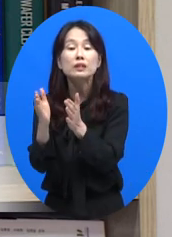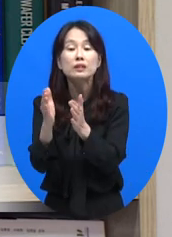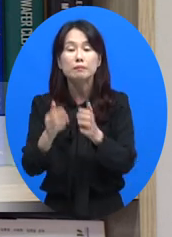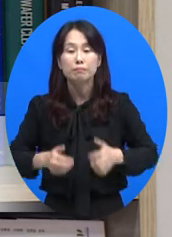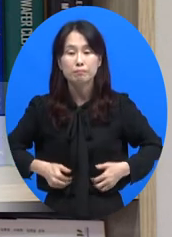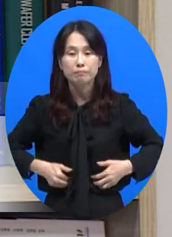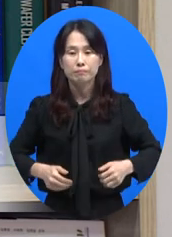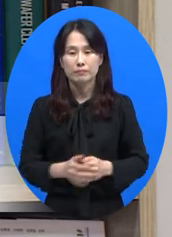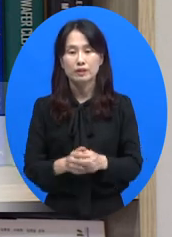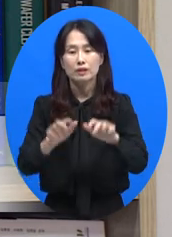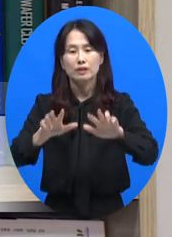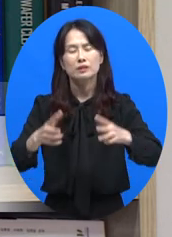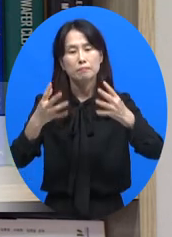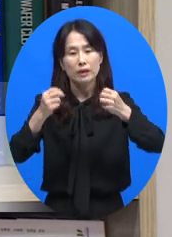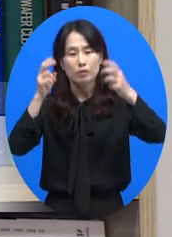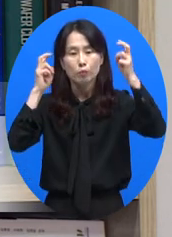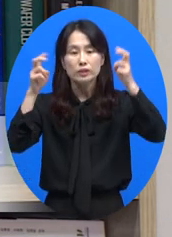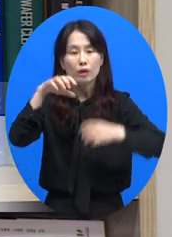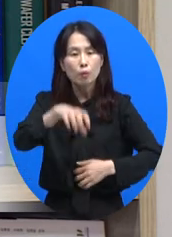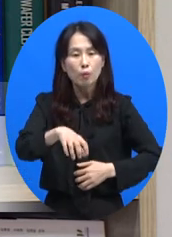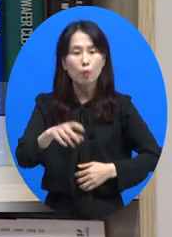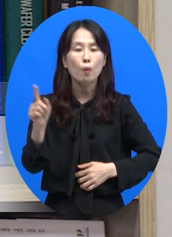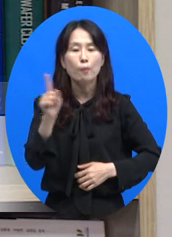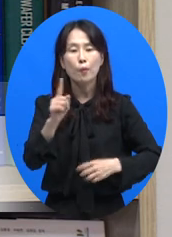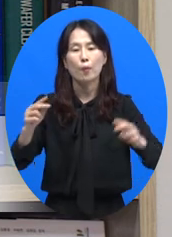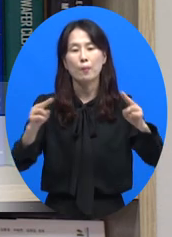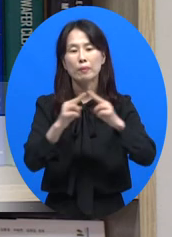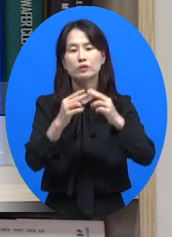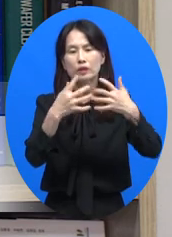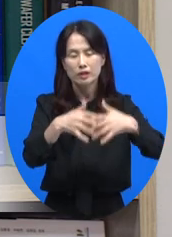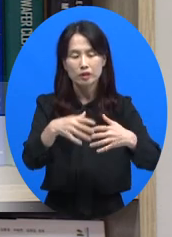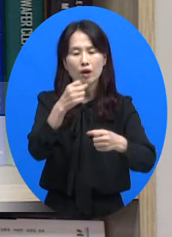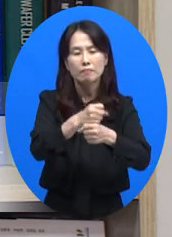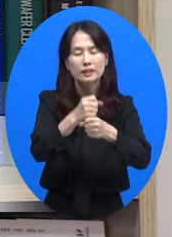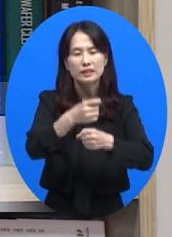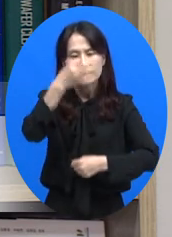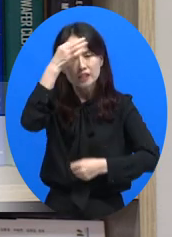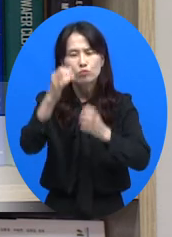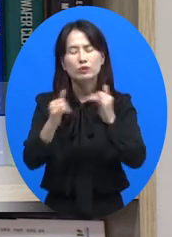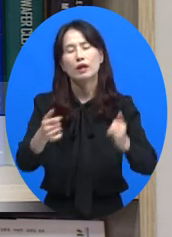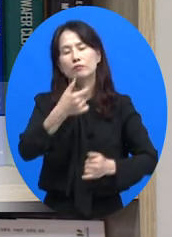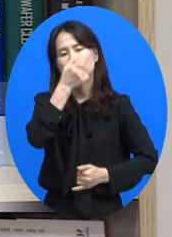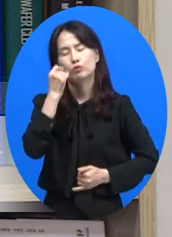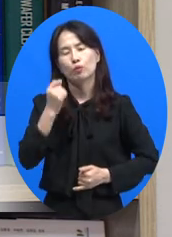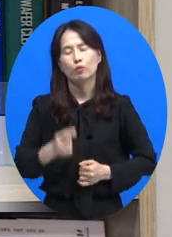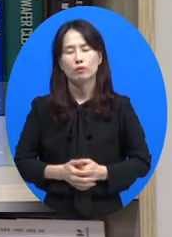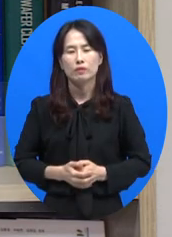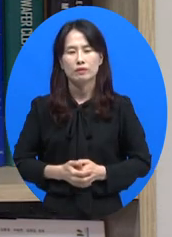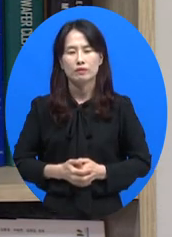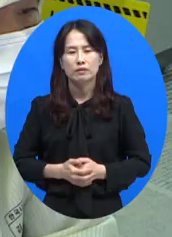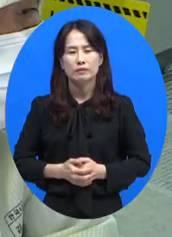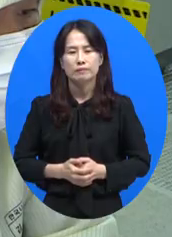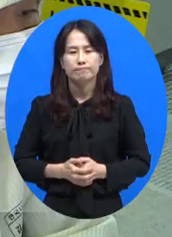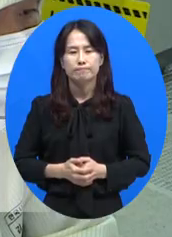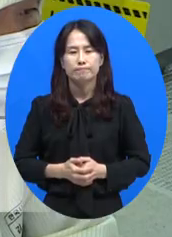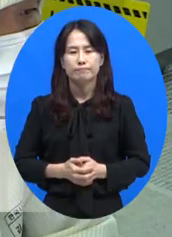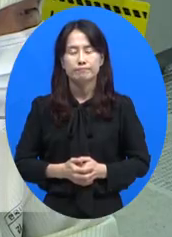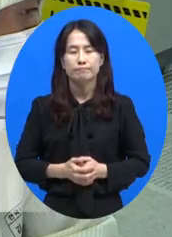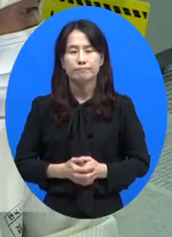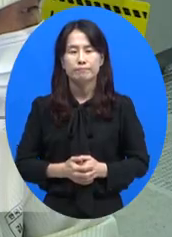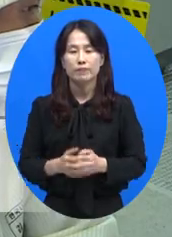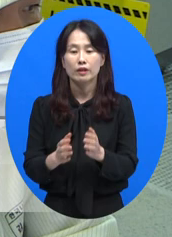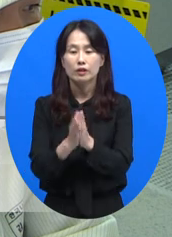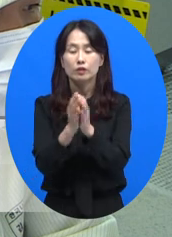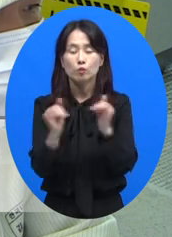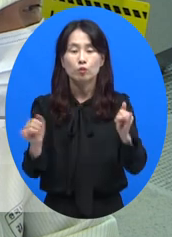다 있어야 되는데 현재 많은 업체들에서 반도체 장비를 만들 엔지니어가 부족하다라고 해서 이에